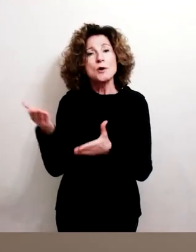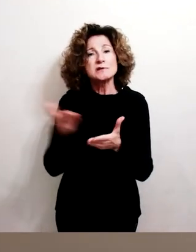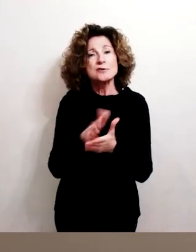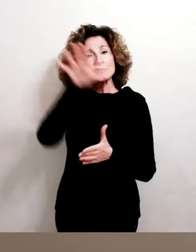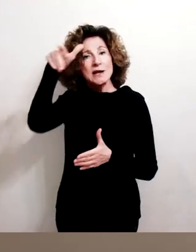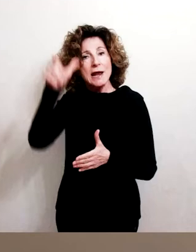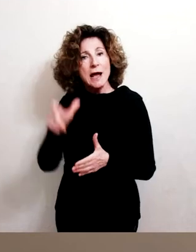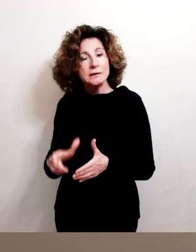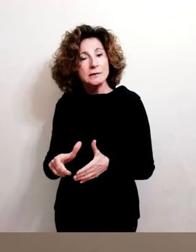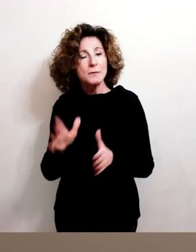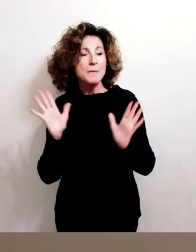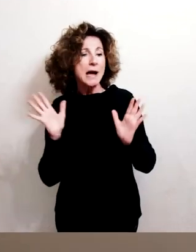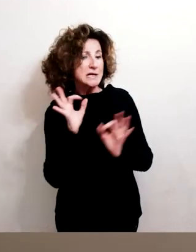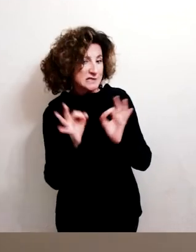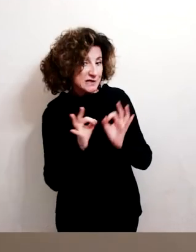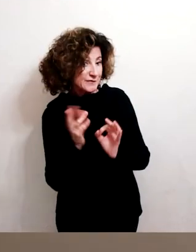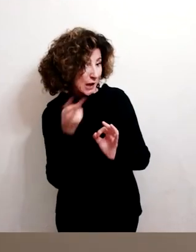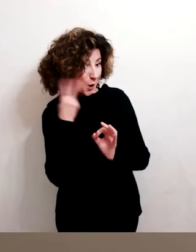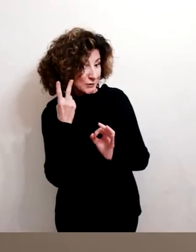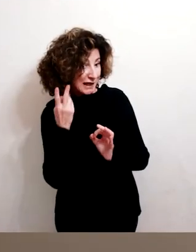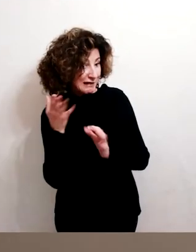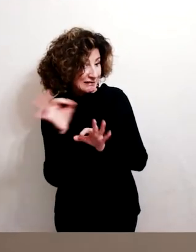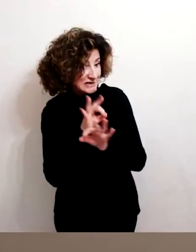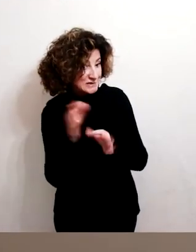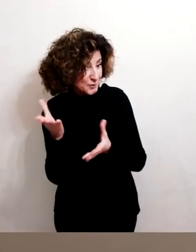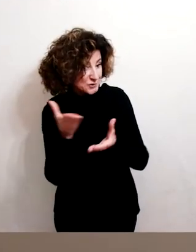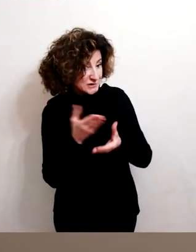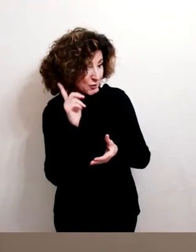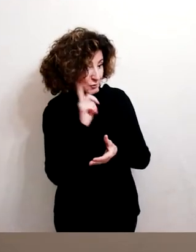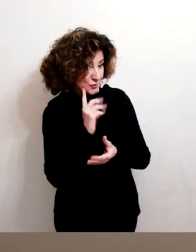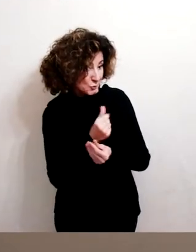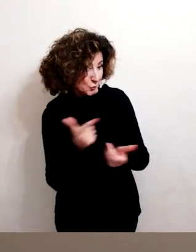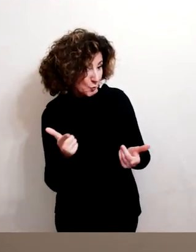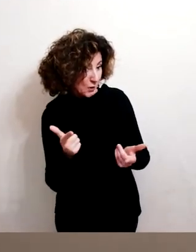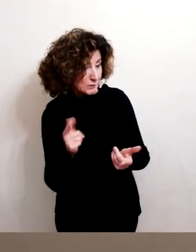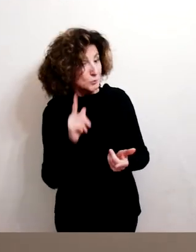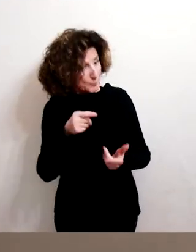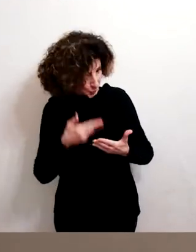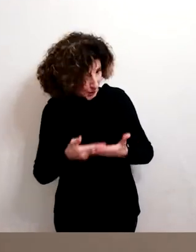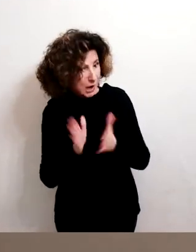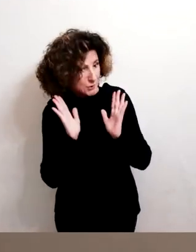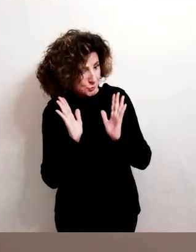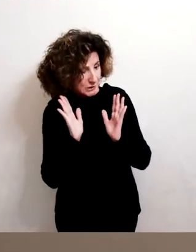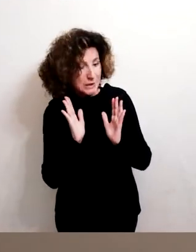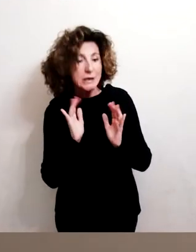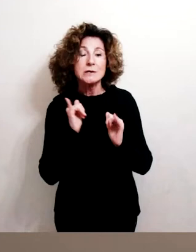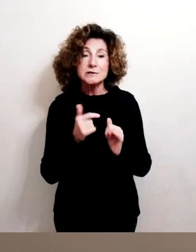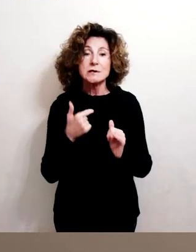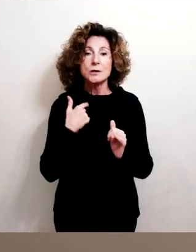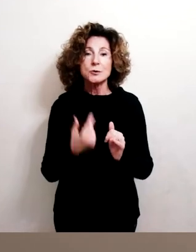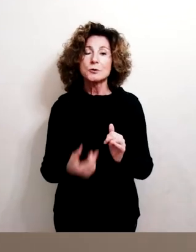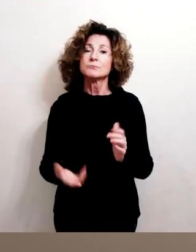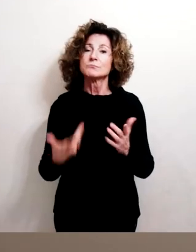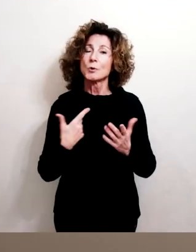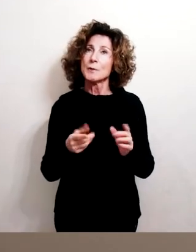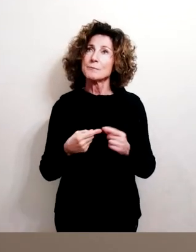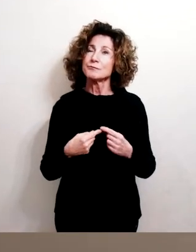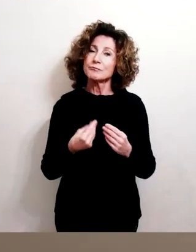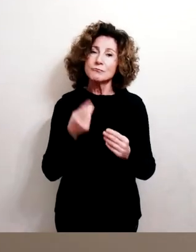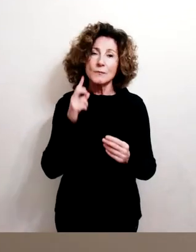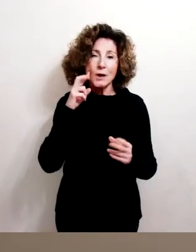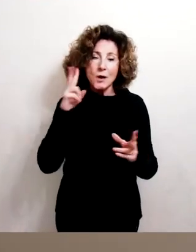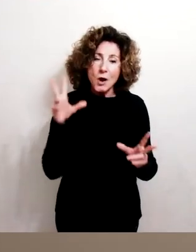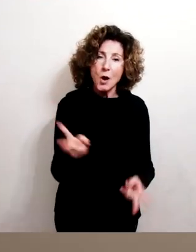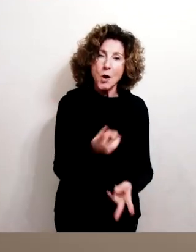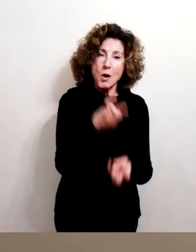accogliere l'altro quanto e disposto certo esatto esatto le stigmatizziamo